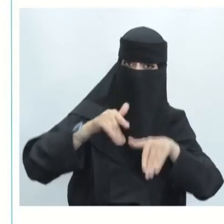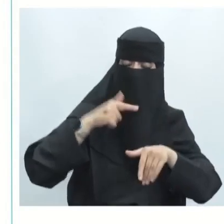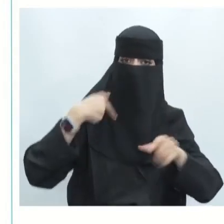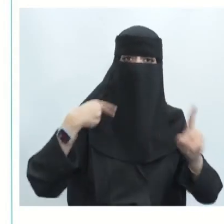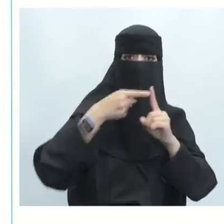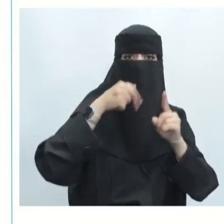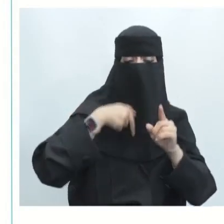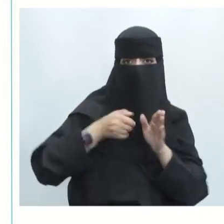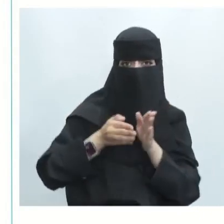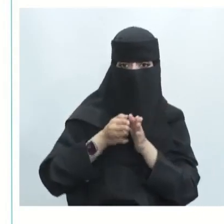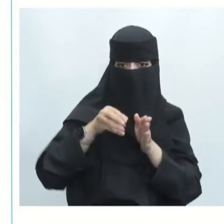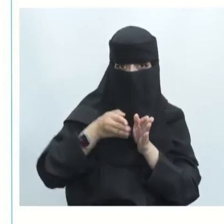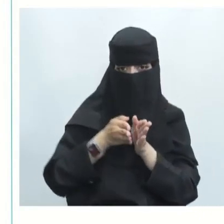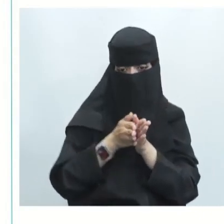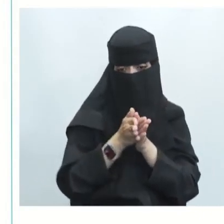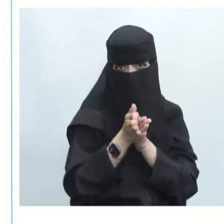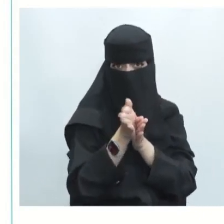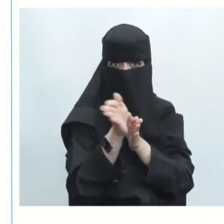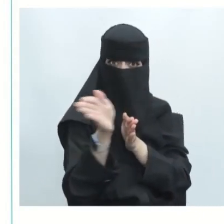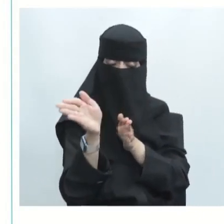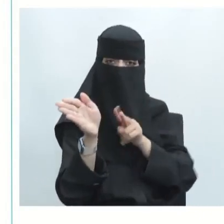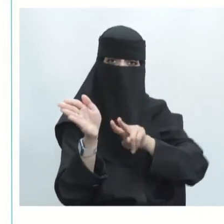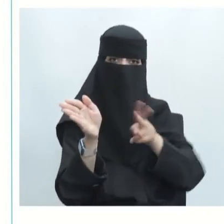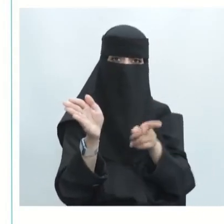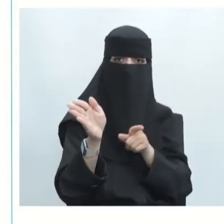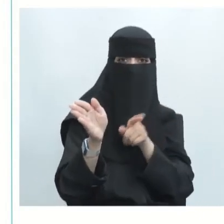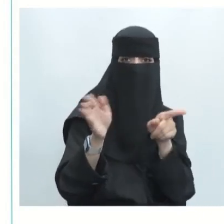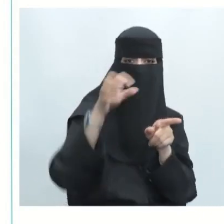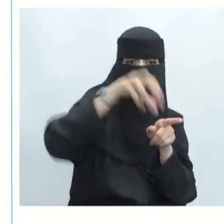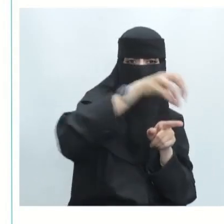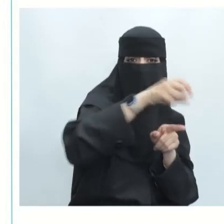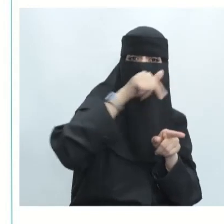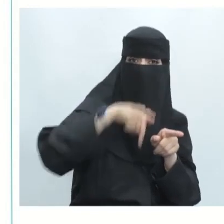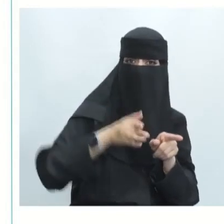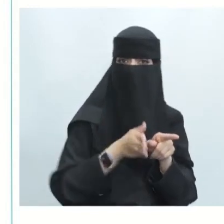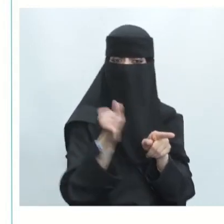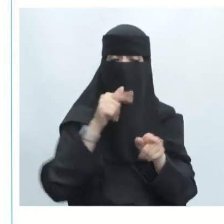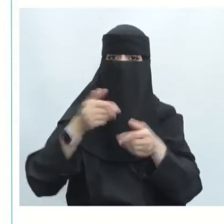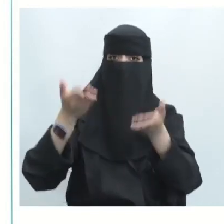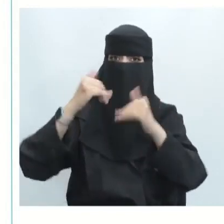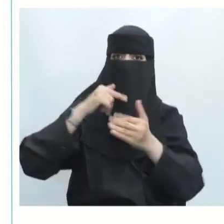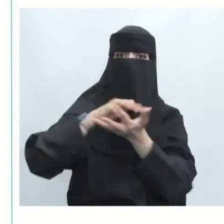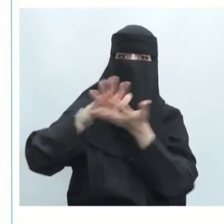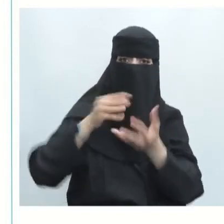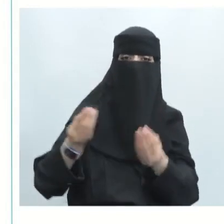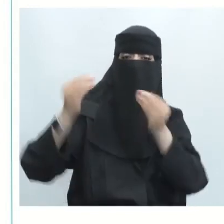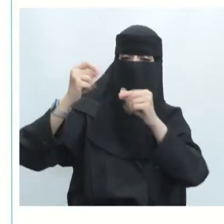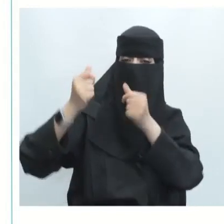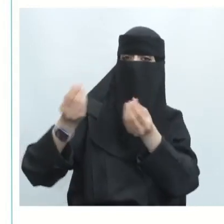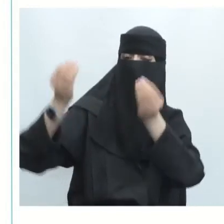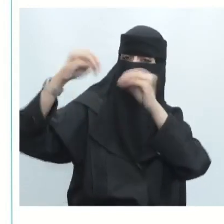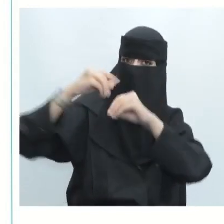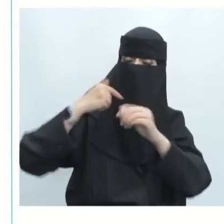قد يسير في اتجاه مختلف وبالتالي هذا الاتجاه قد يولد مشاكل وقد يولد تكاليف اضافيه وفي